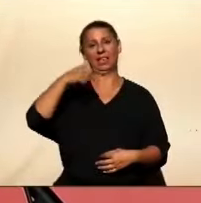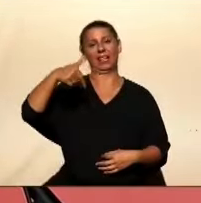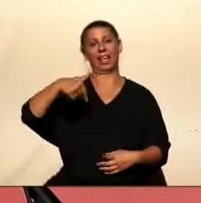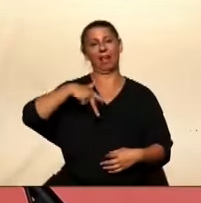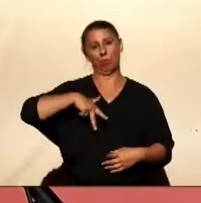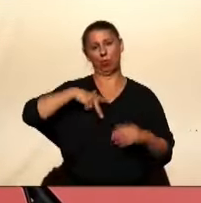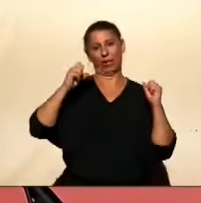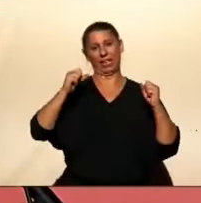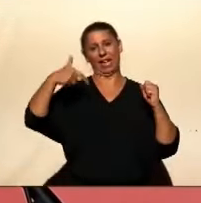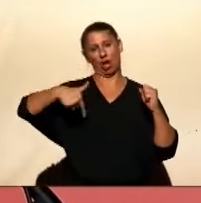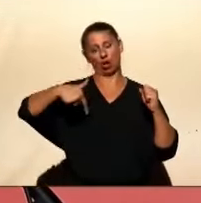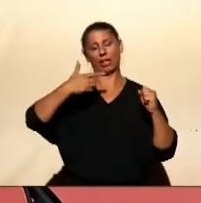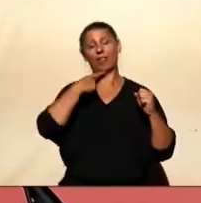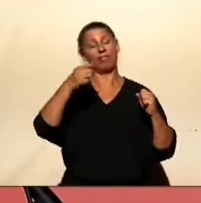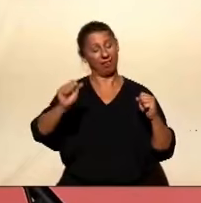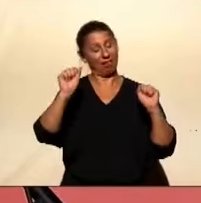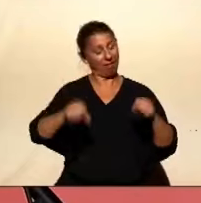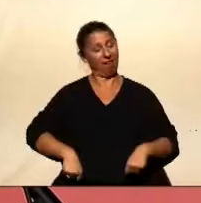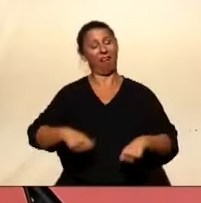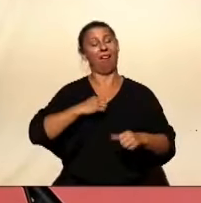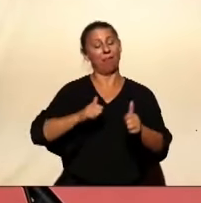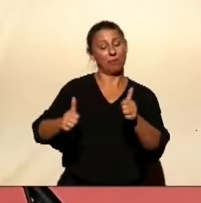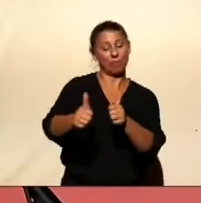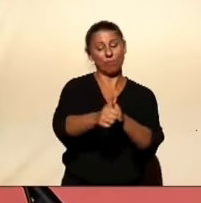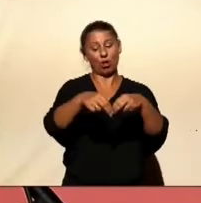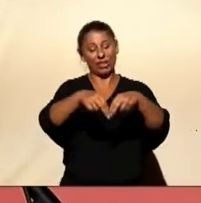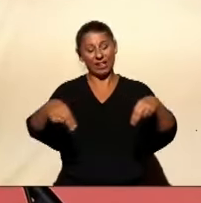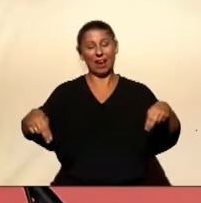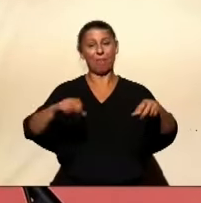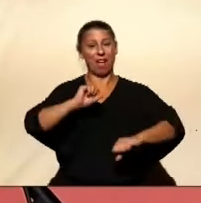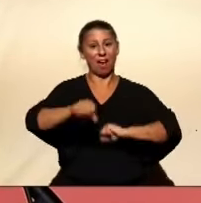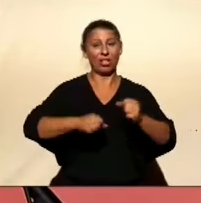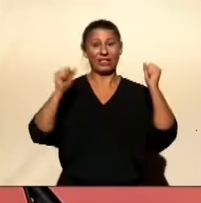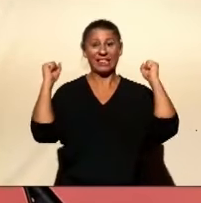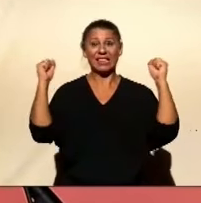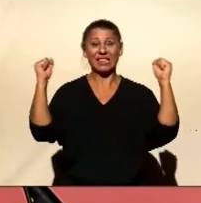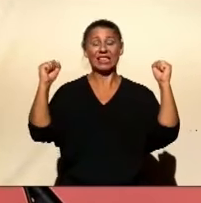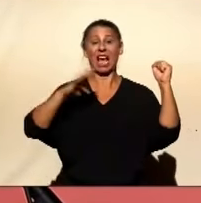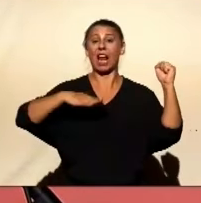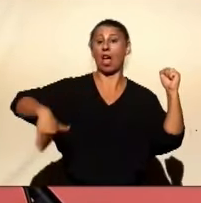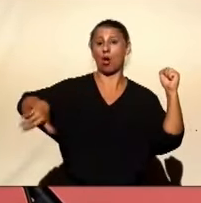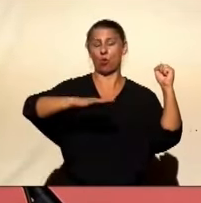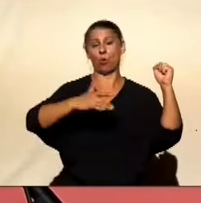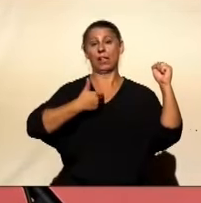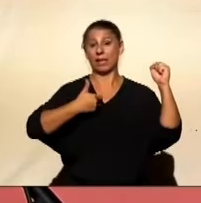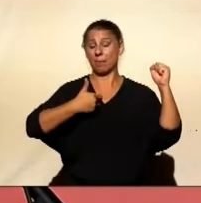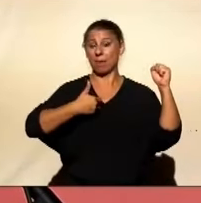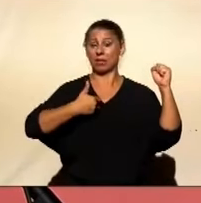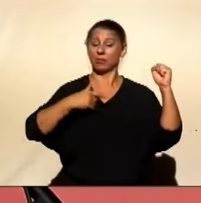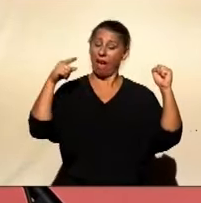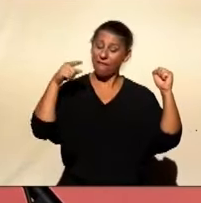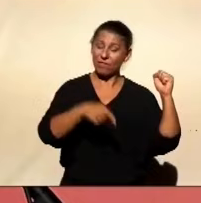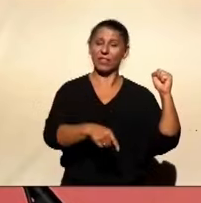Γεωργιάδη, είμαστε στην πρώτη γραμμή των αγώνων για την υγεία του λαού μας. Είμαστε